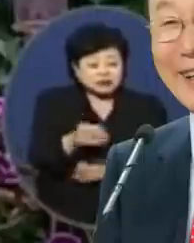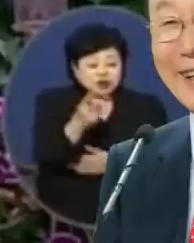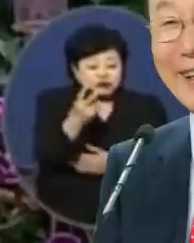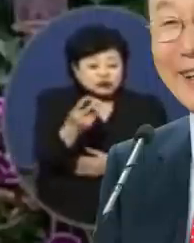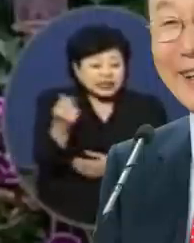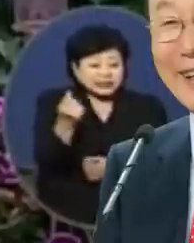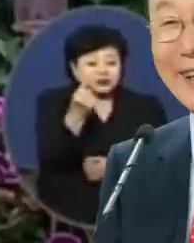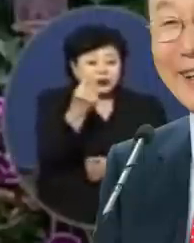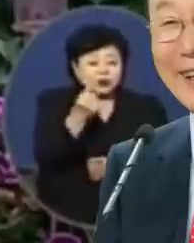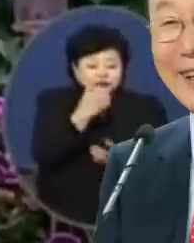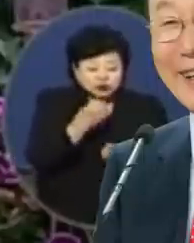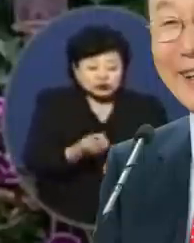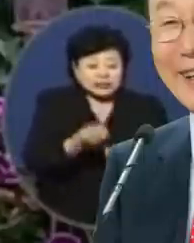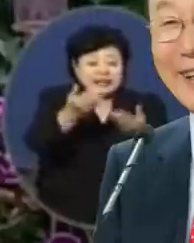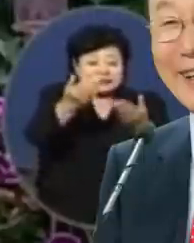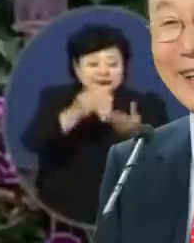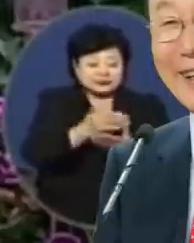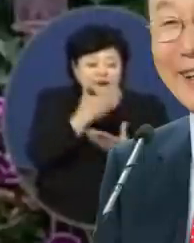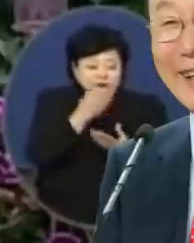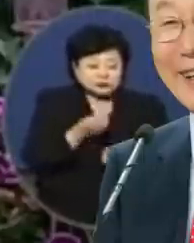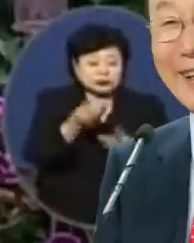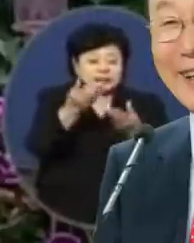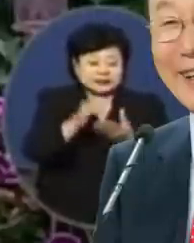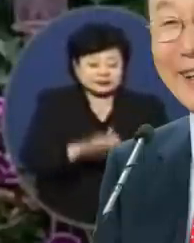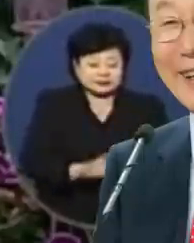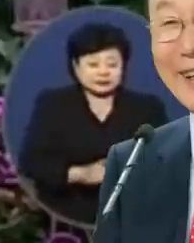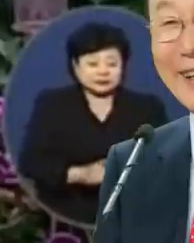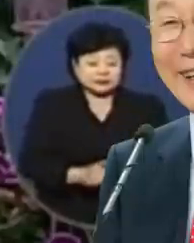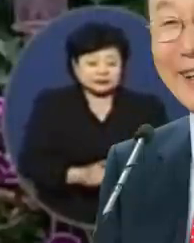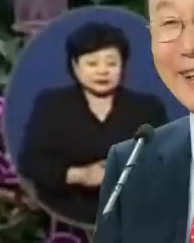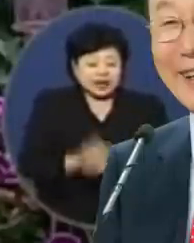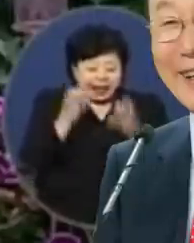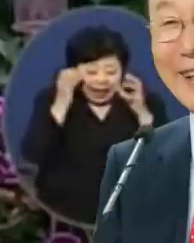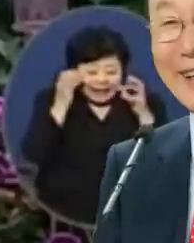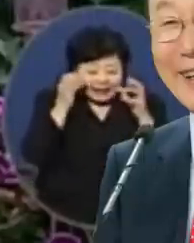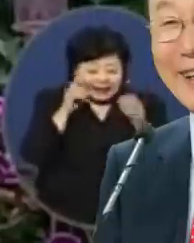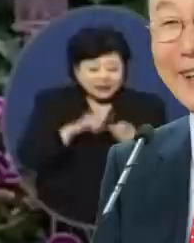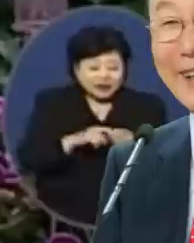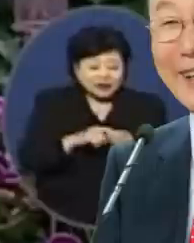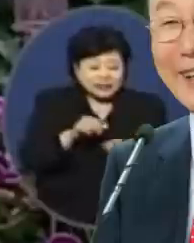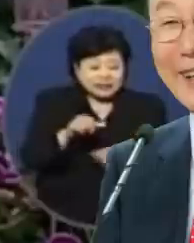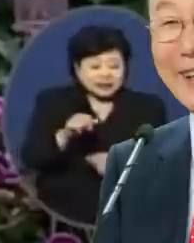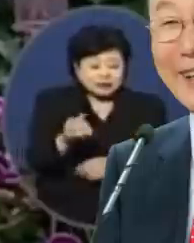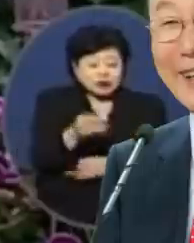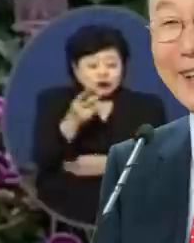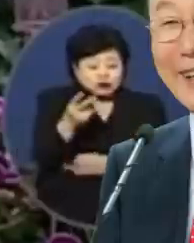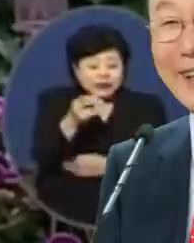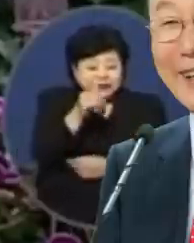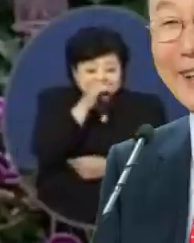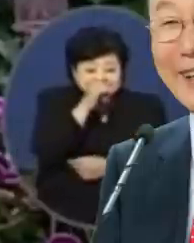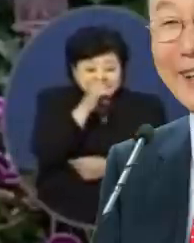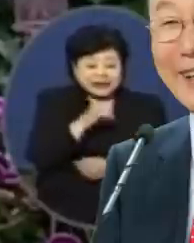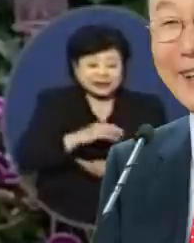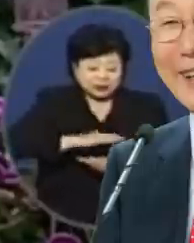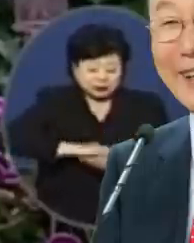물고기 두 마리를 가지고 와서 여기 어린아이가 보리떡 다섯 개와 두 마리 물고기 두 마리가 있나이다